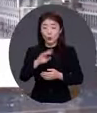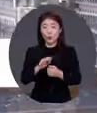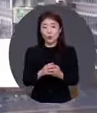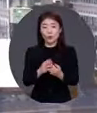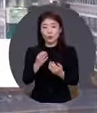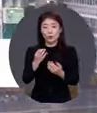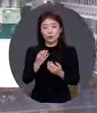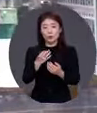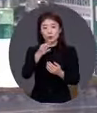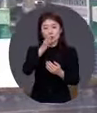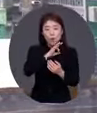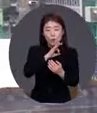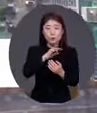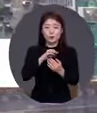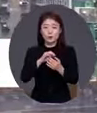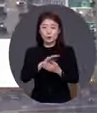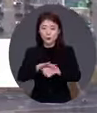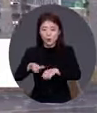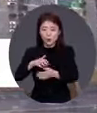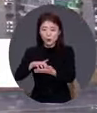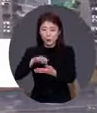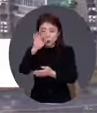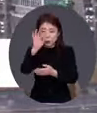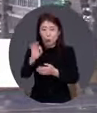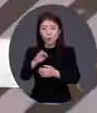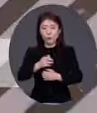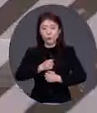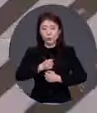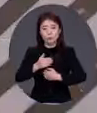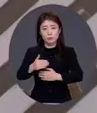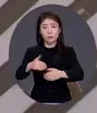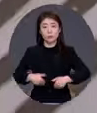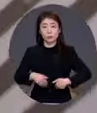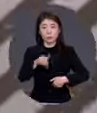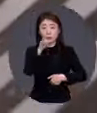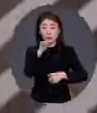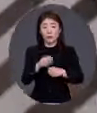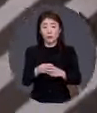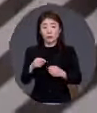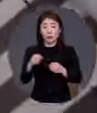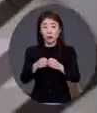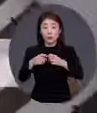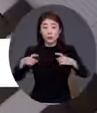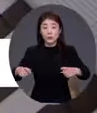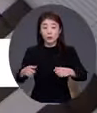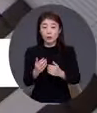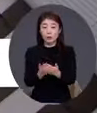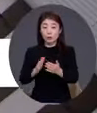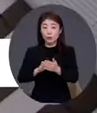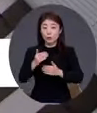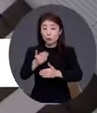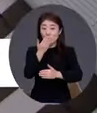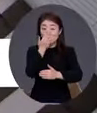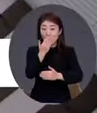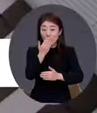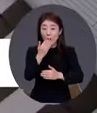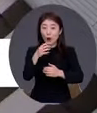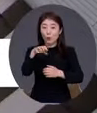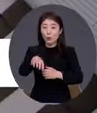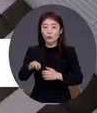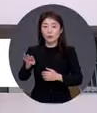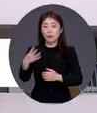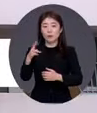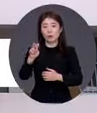걸 충분히 고려하여 신중하게 작업을 증명할 필요가 있습니다 창원에서 리모델링을 추진할 수 있는 단지는 400